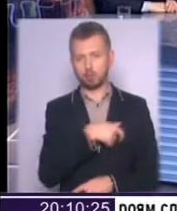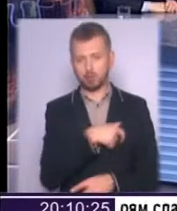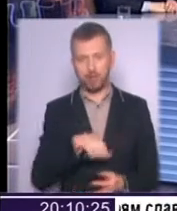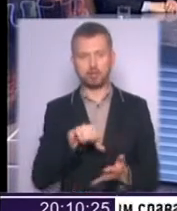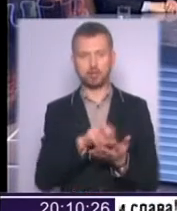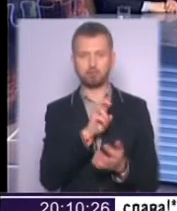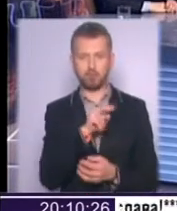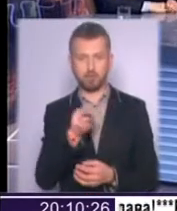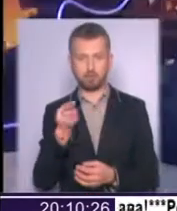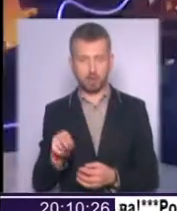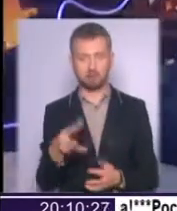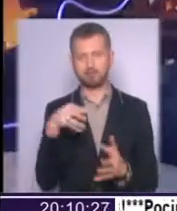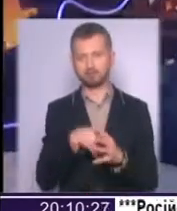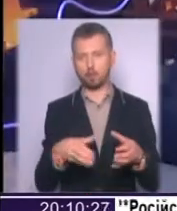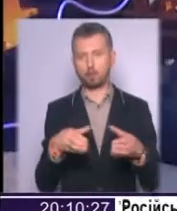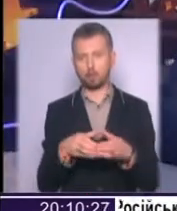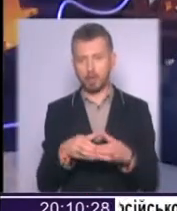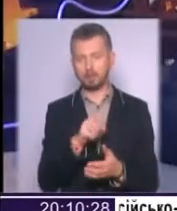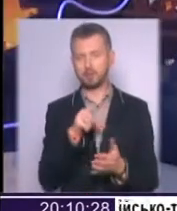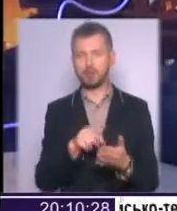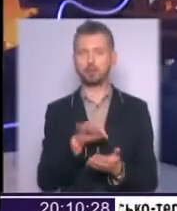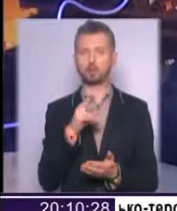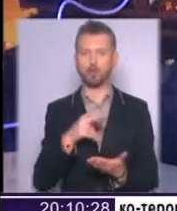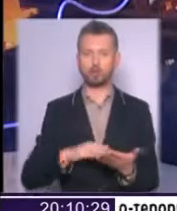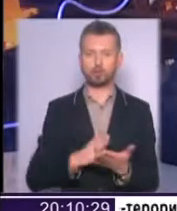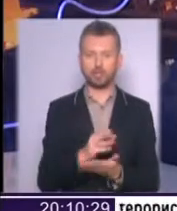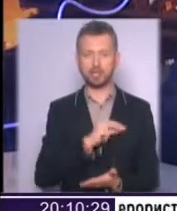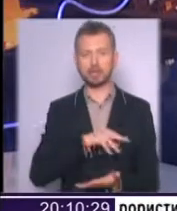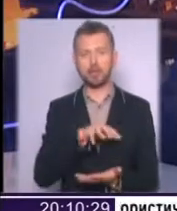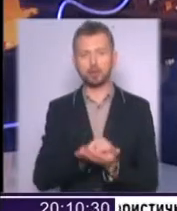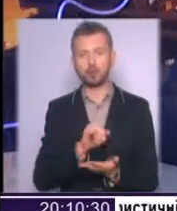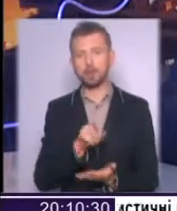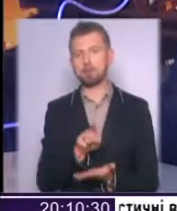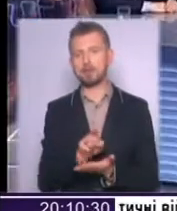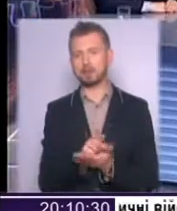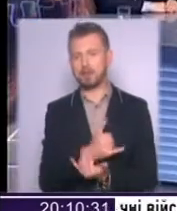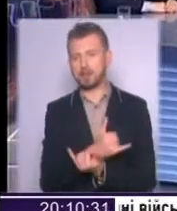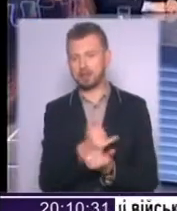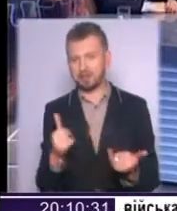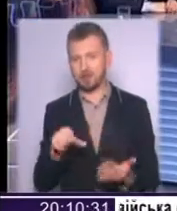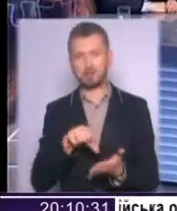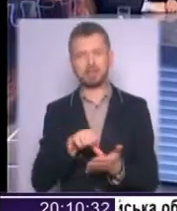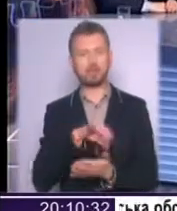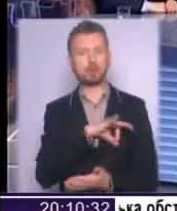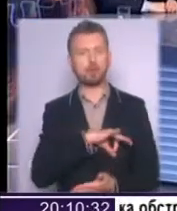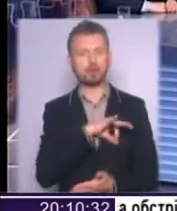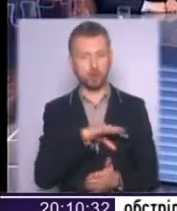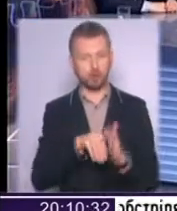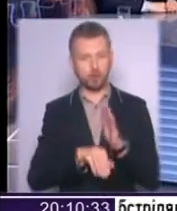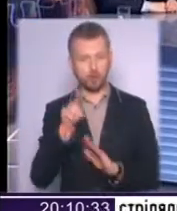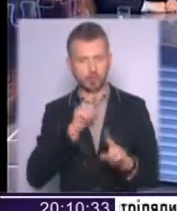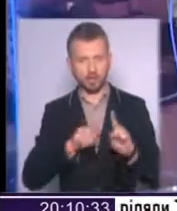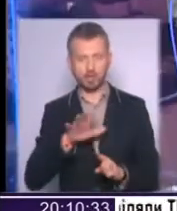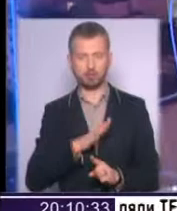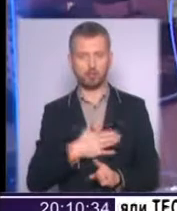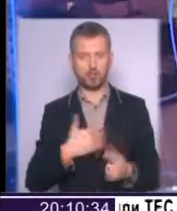Порошенка», перший заступник голови парламентського комітету з питань соціальної політики, зайнятості та пенсійного забезпечення, представник профспілок у Верховній Раді, був гостем